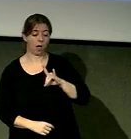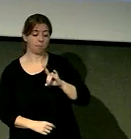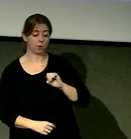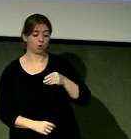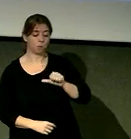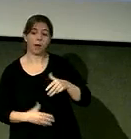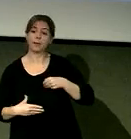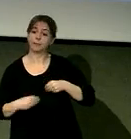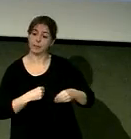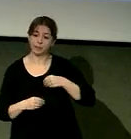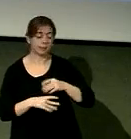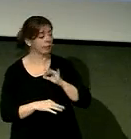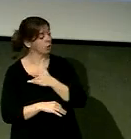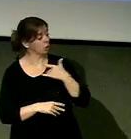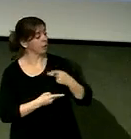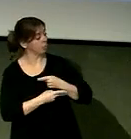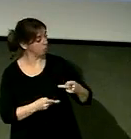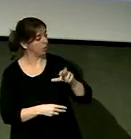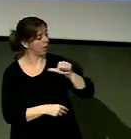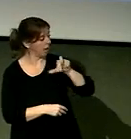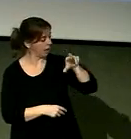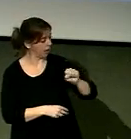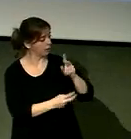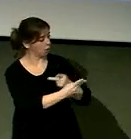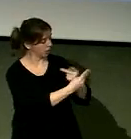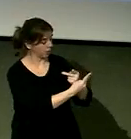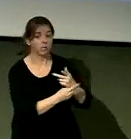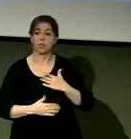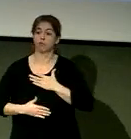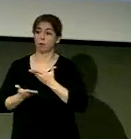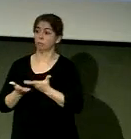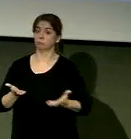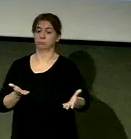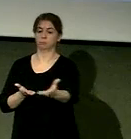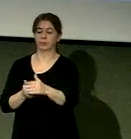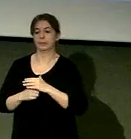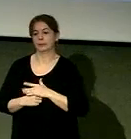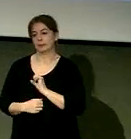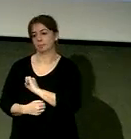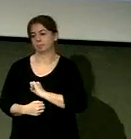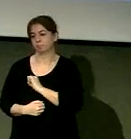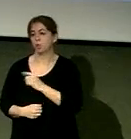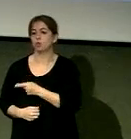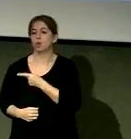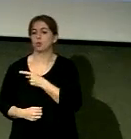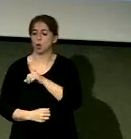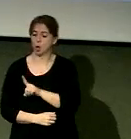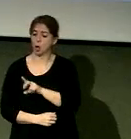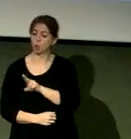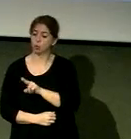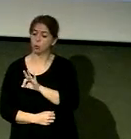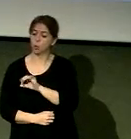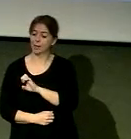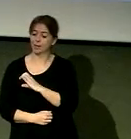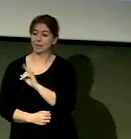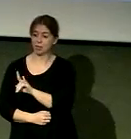régionale de santé Occitanie, chers tous, je tiens à excuser l'absence du docteur Dutèche, président de 2PAO depuis